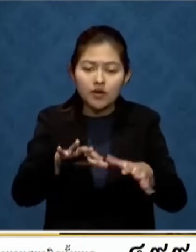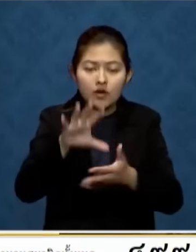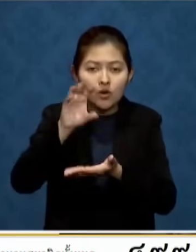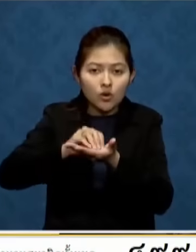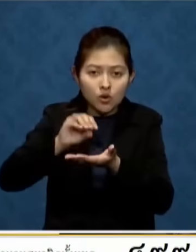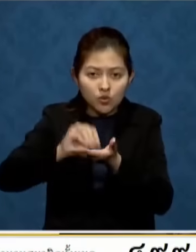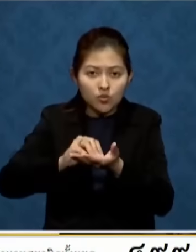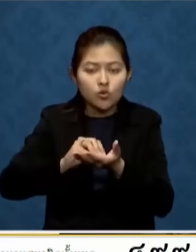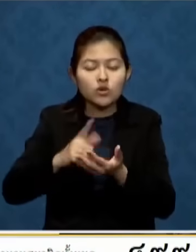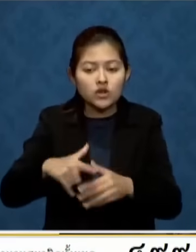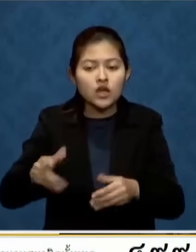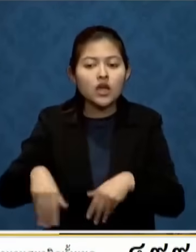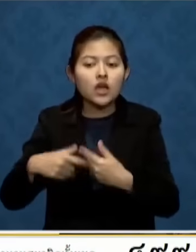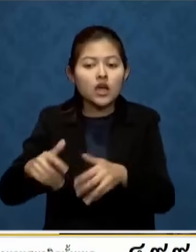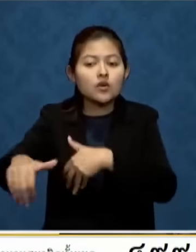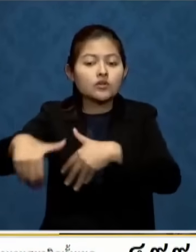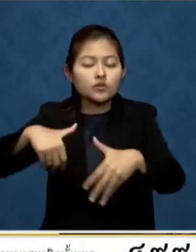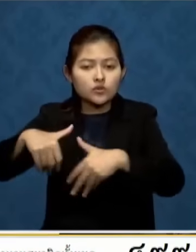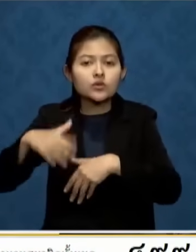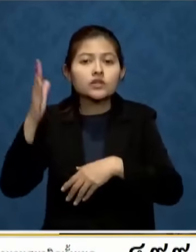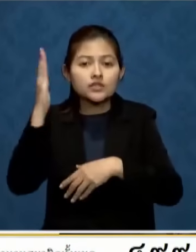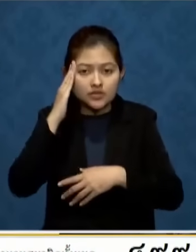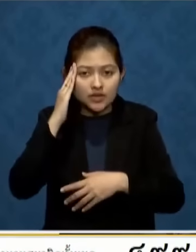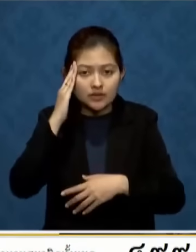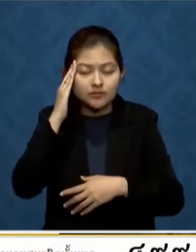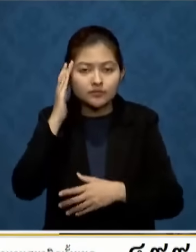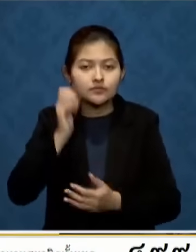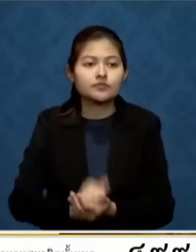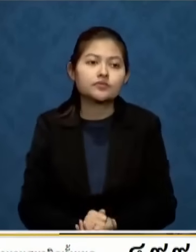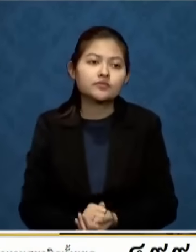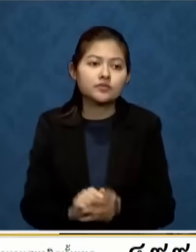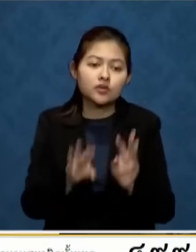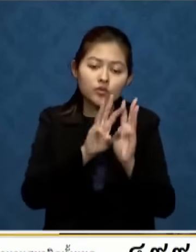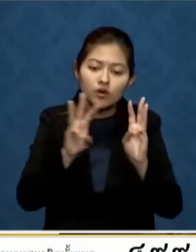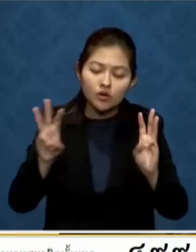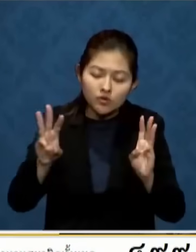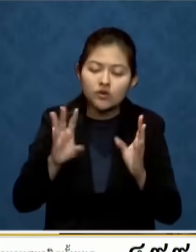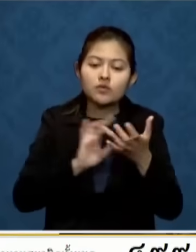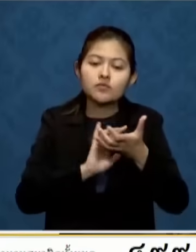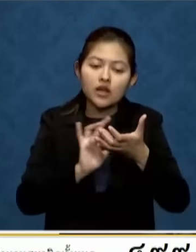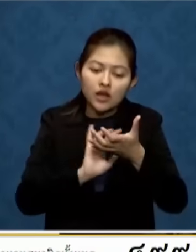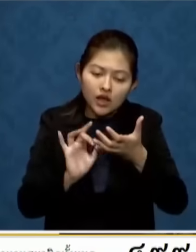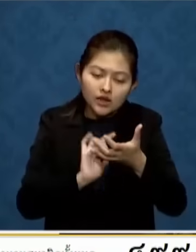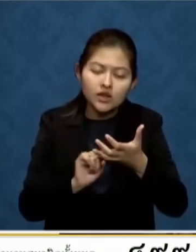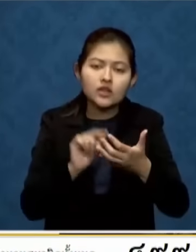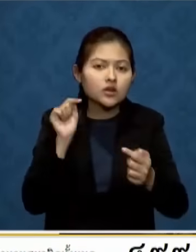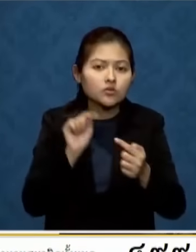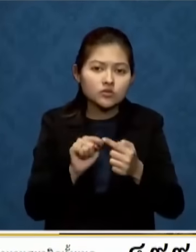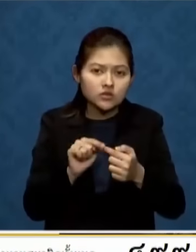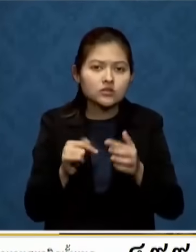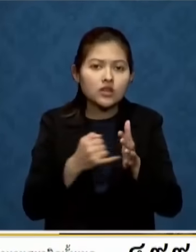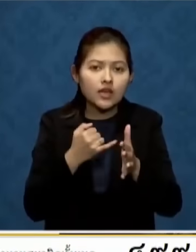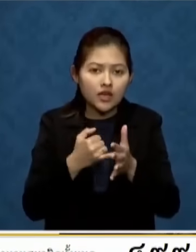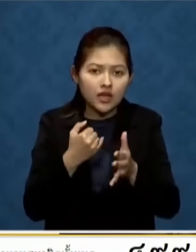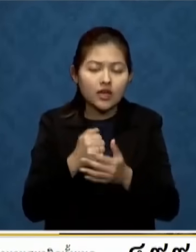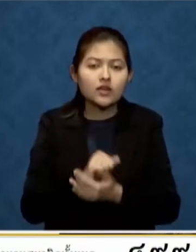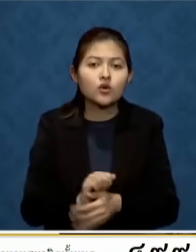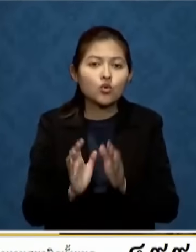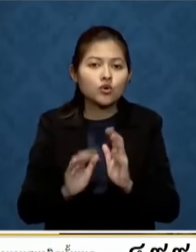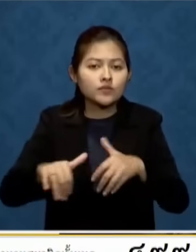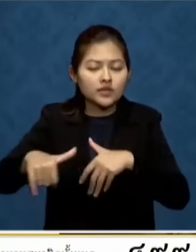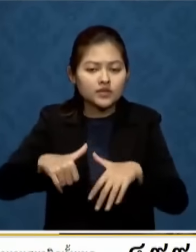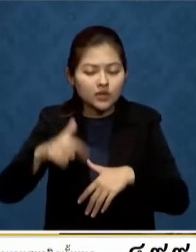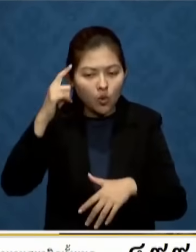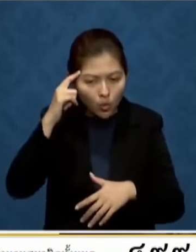ต่างๆที่จะให้ประชาชนได้ทราบเนี่ยในทราบดังสื่ออิเล็กทรอนิกส์สื่อสารสนเทศที่ประชาชนเข้าถึงได้ตลอดเนี่ยประชาชนจะรู้สึก